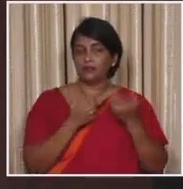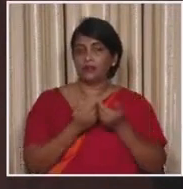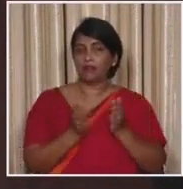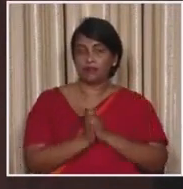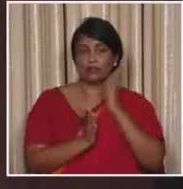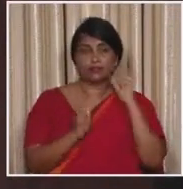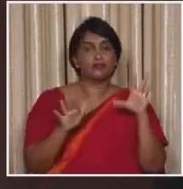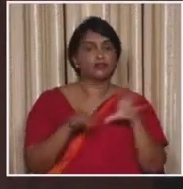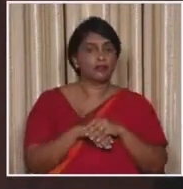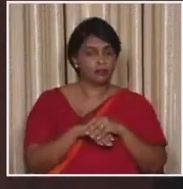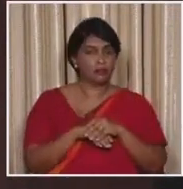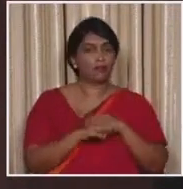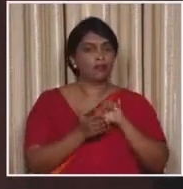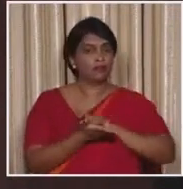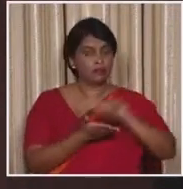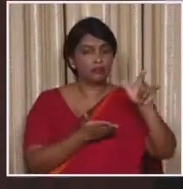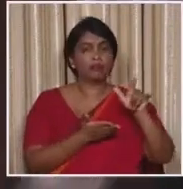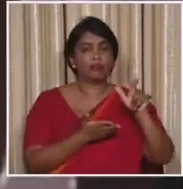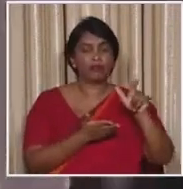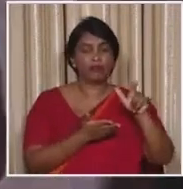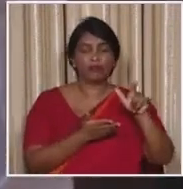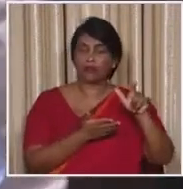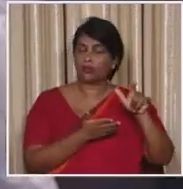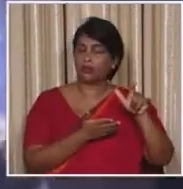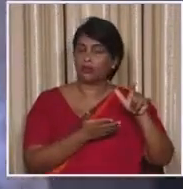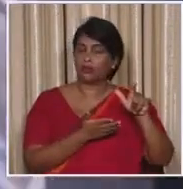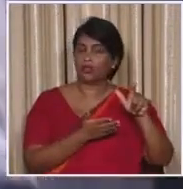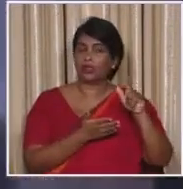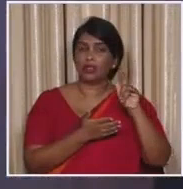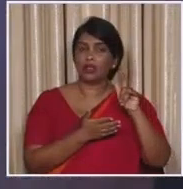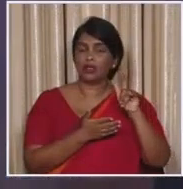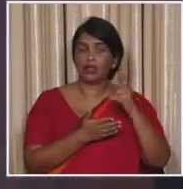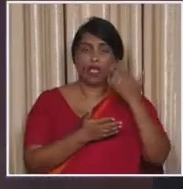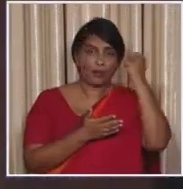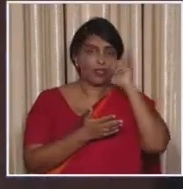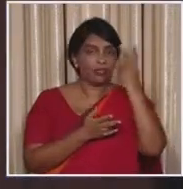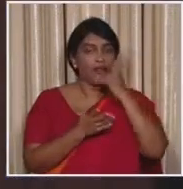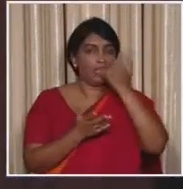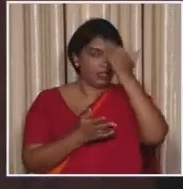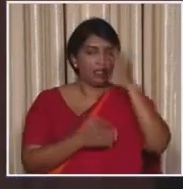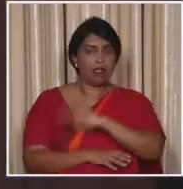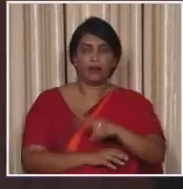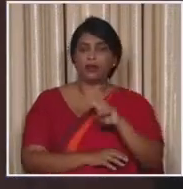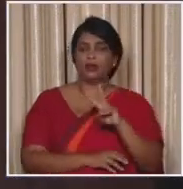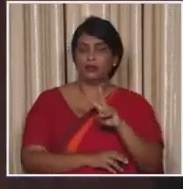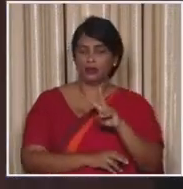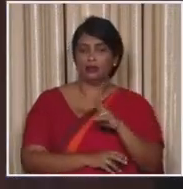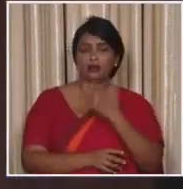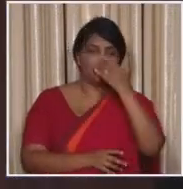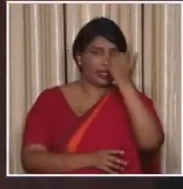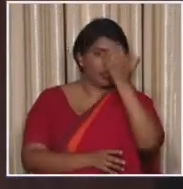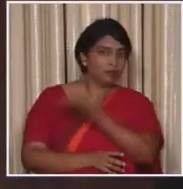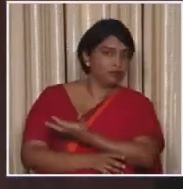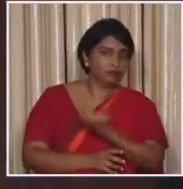நாட்டவர்கள் மாதக்கணக்கில் அலைந்து திரிய வேண்டியுள்ளது. ஒரு குடும்பத்தில் தகப்பன் இத்தாலியில், பிள்ளைகளும் மனைவியும் இலங்கையில் என்றால்